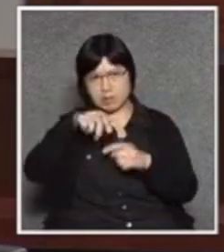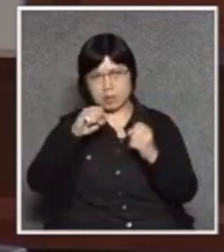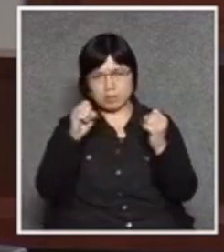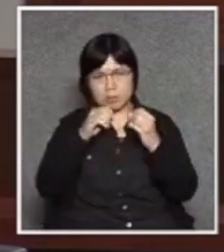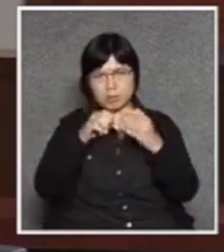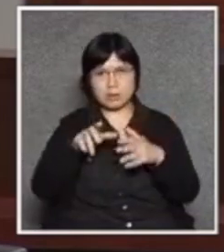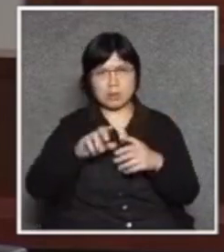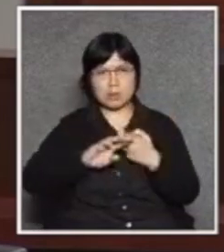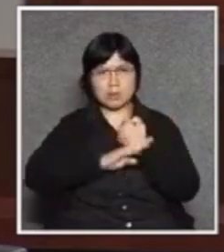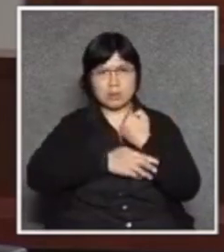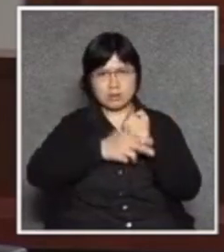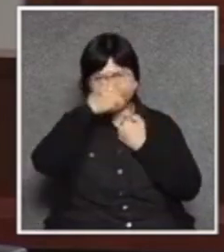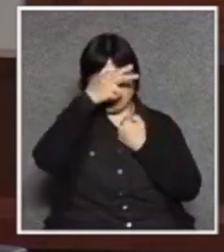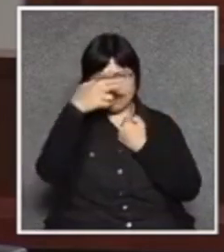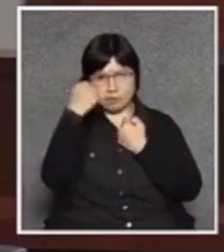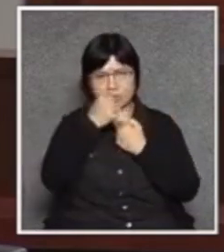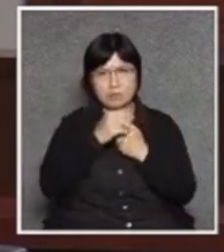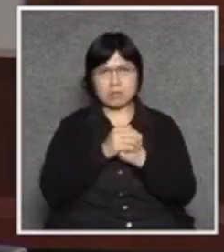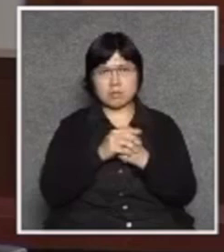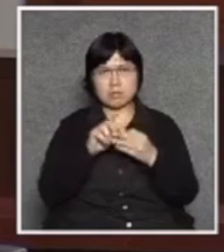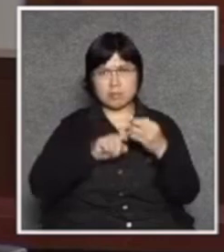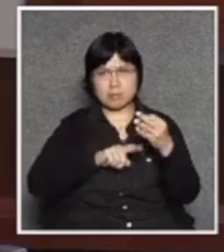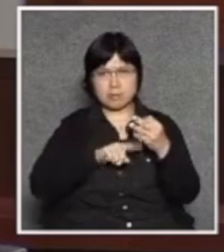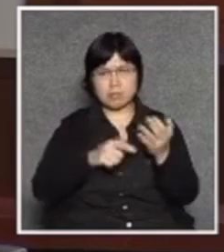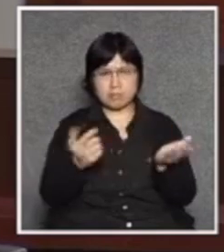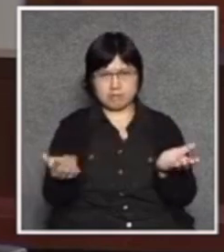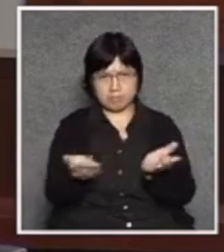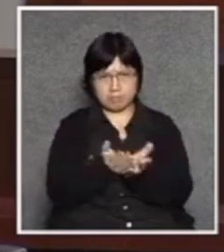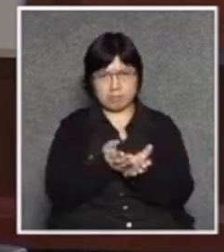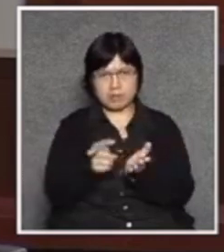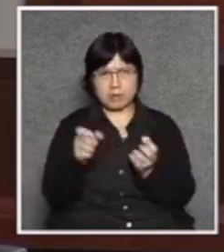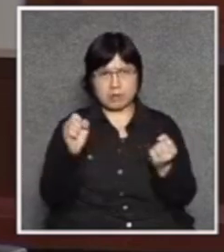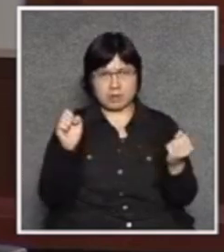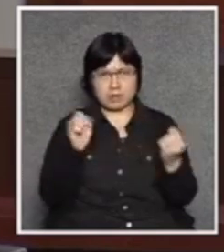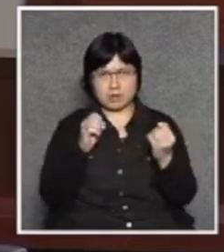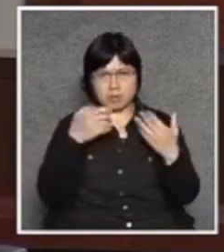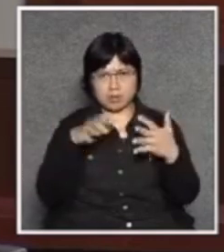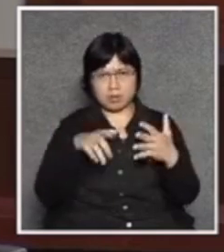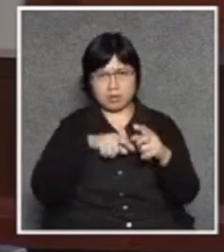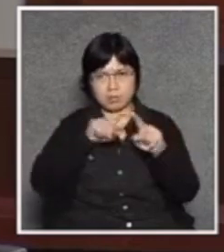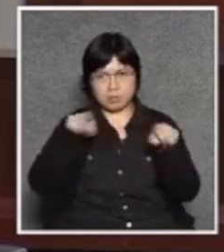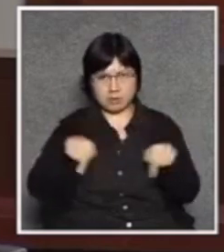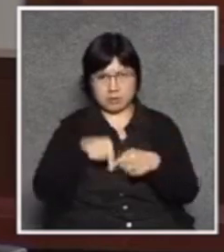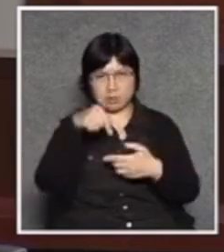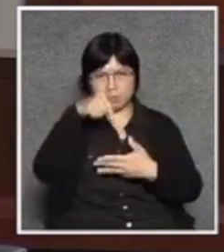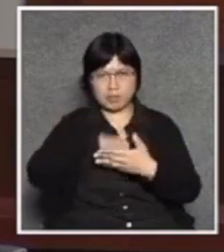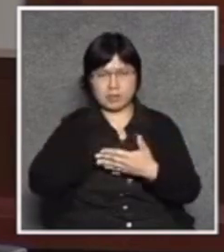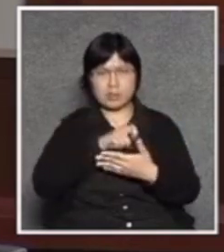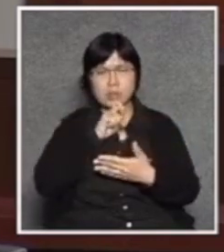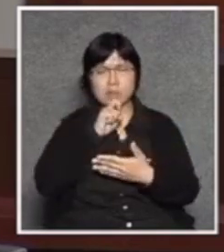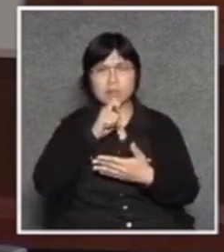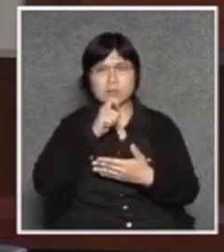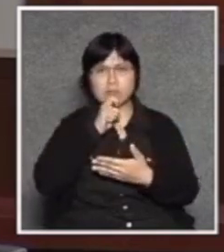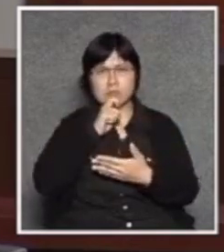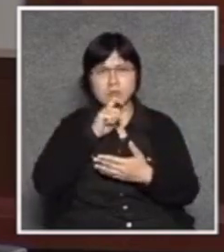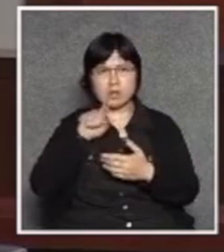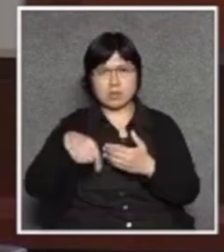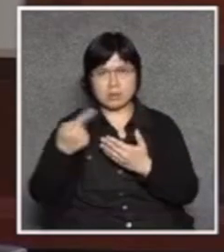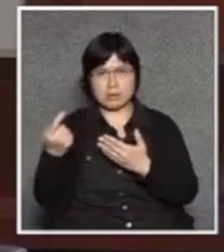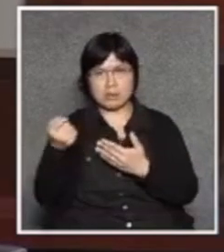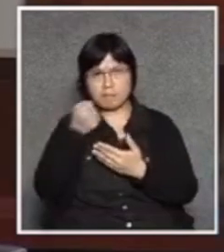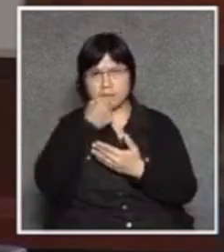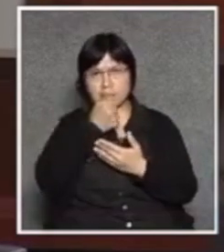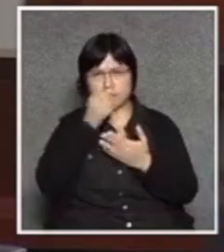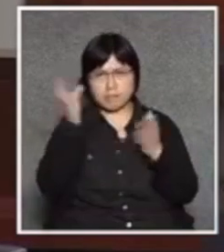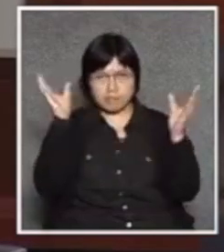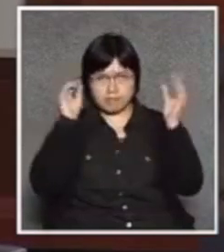政司司長袁國強就證實討論過文件所提的內容。另一個媒體更加披露